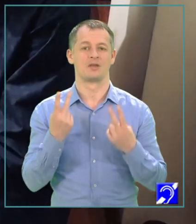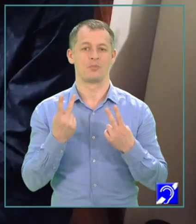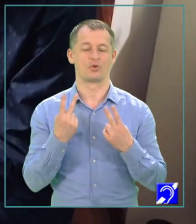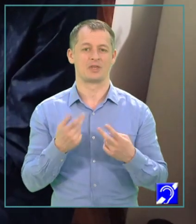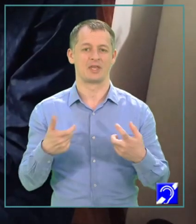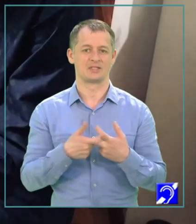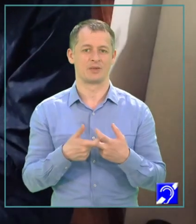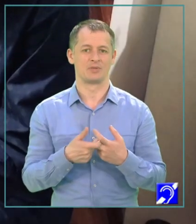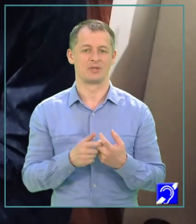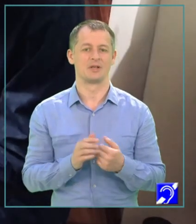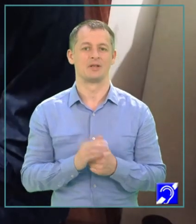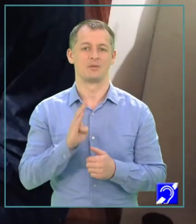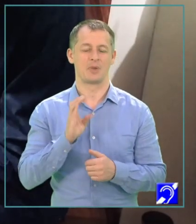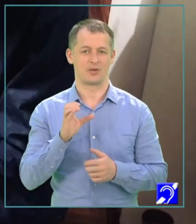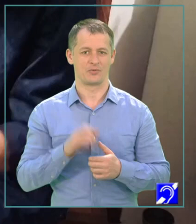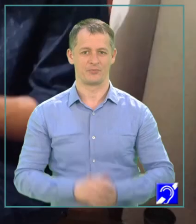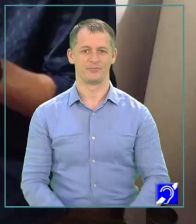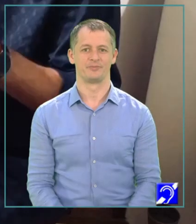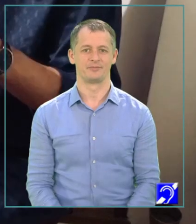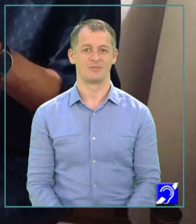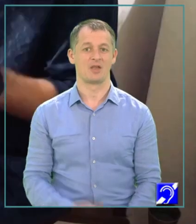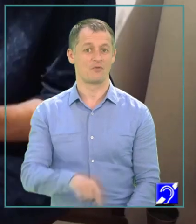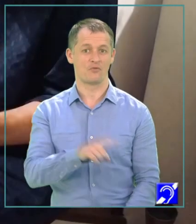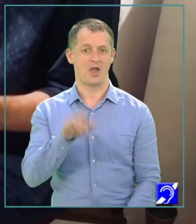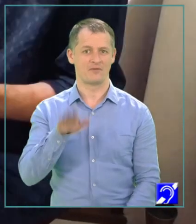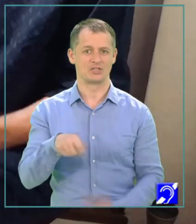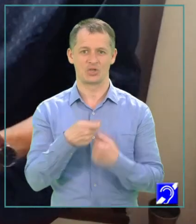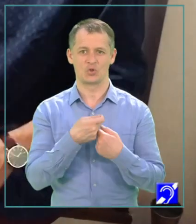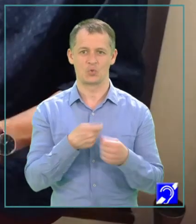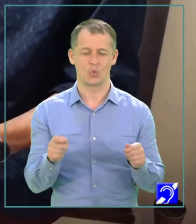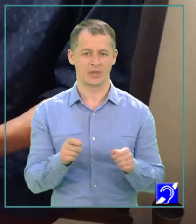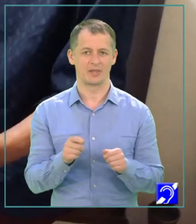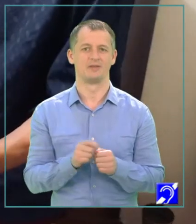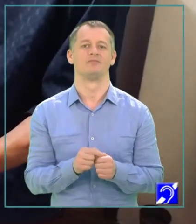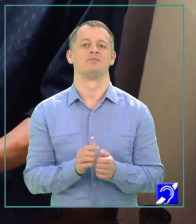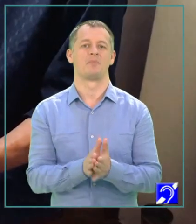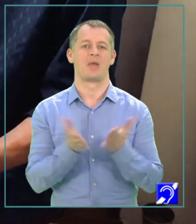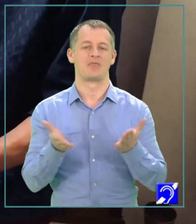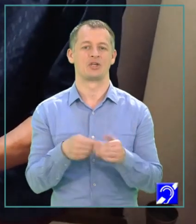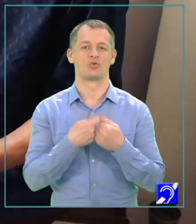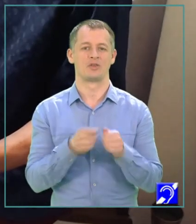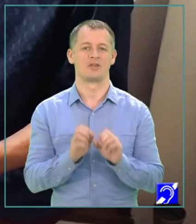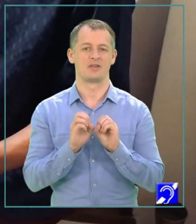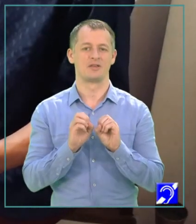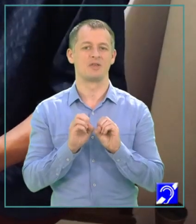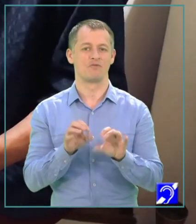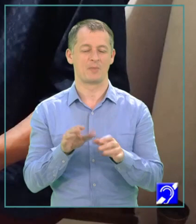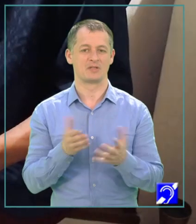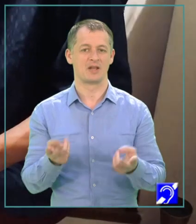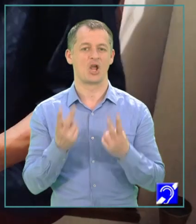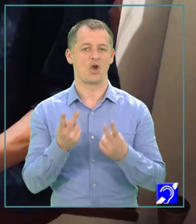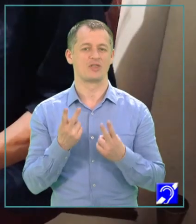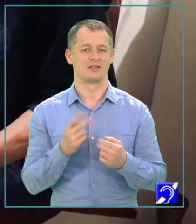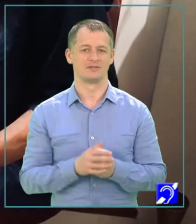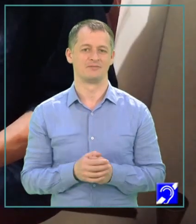capacității și ale BAC-a laureatului. Aveți toate materiile și toate informațiile care contează. Sigur că